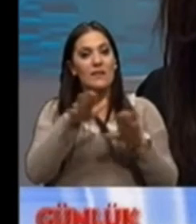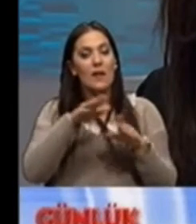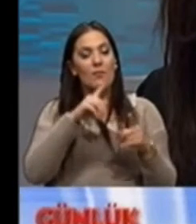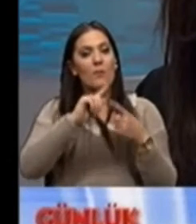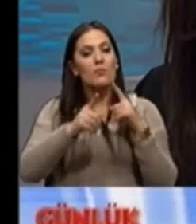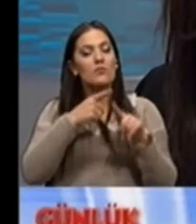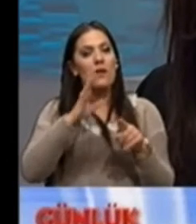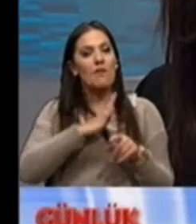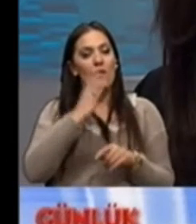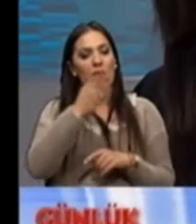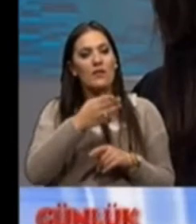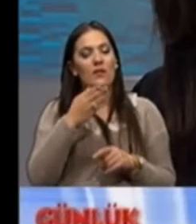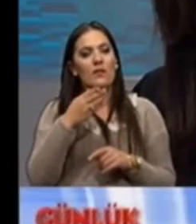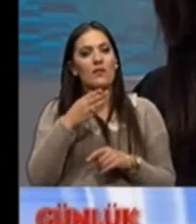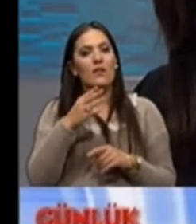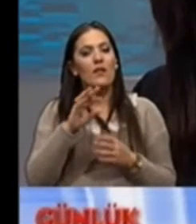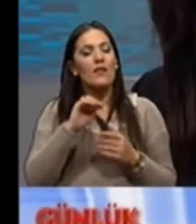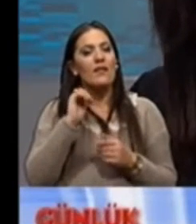Ne zaman yani